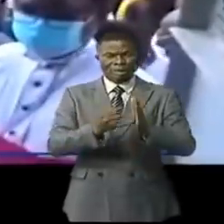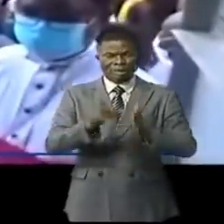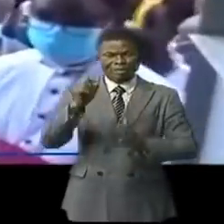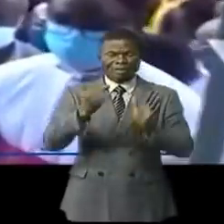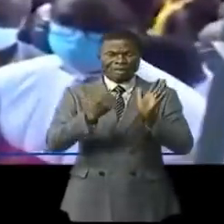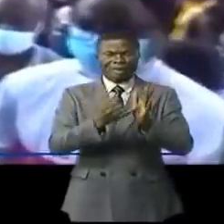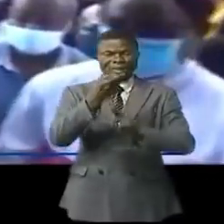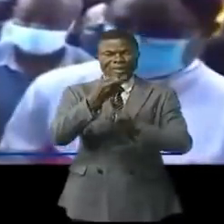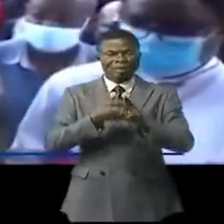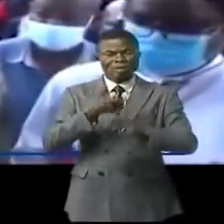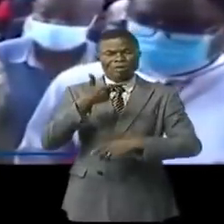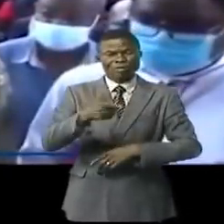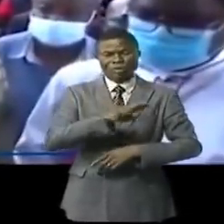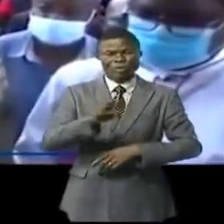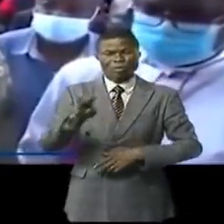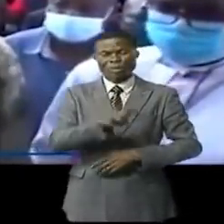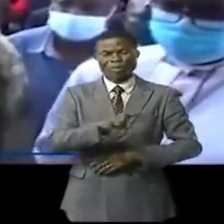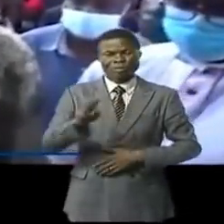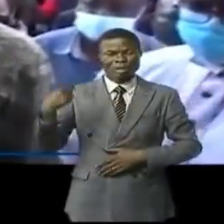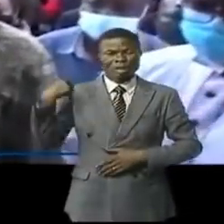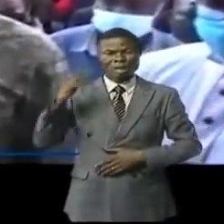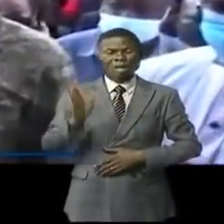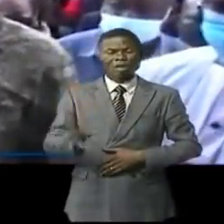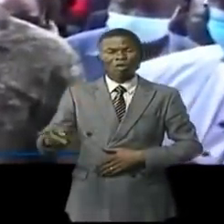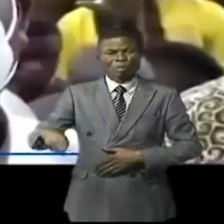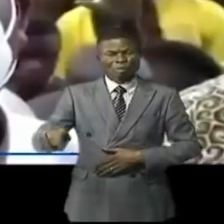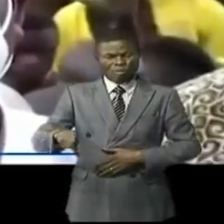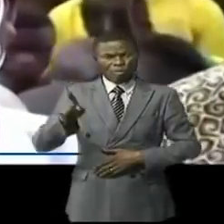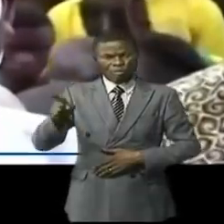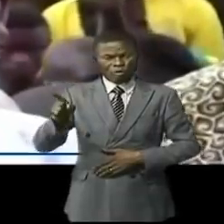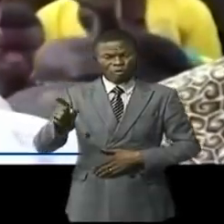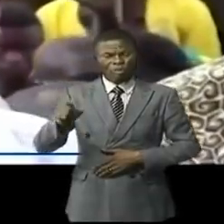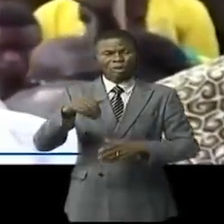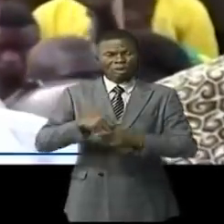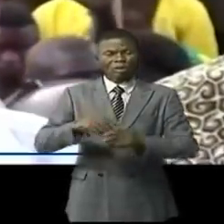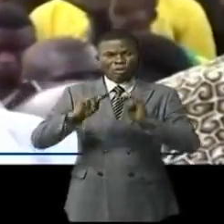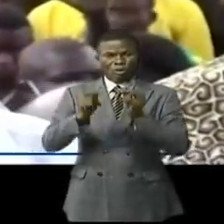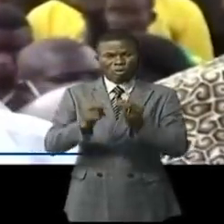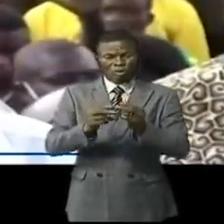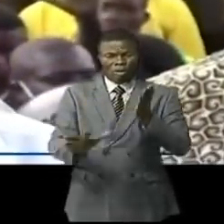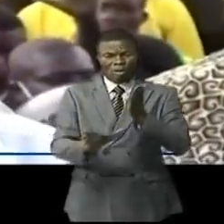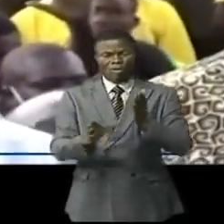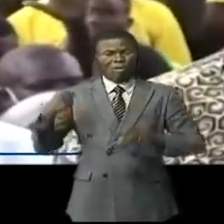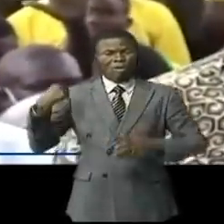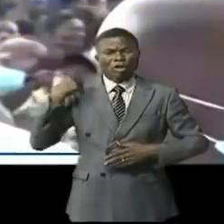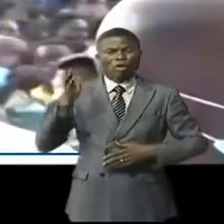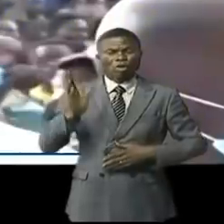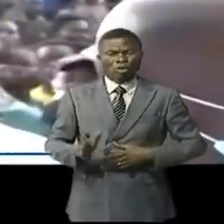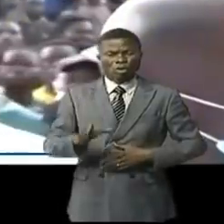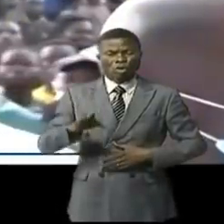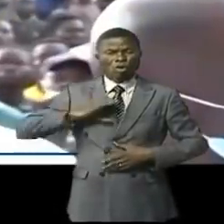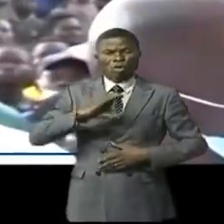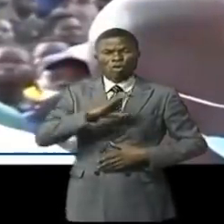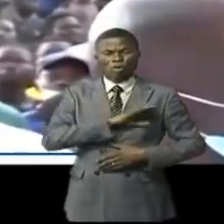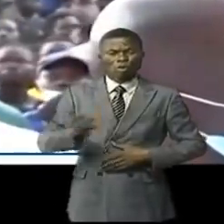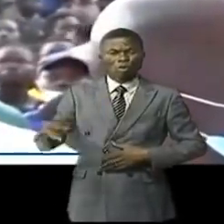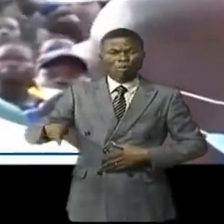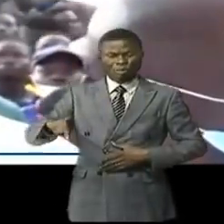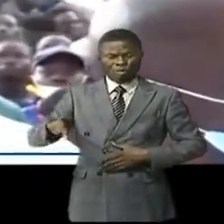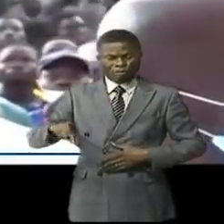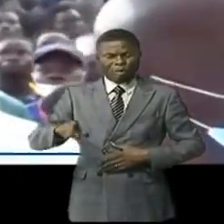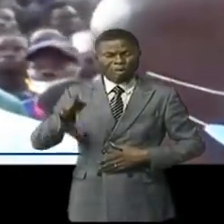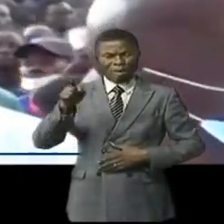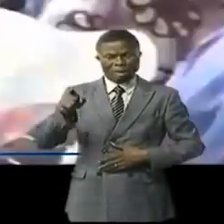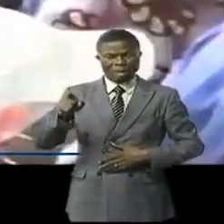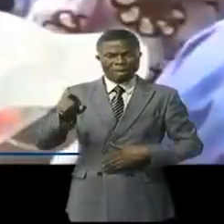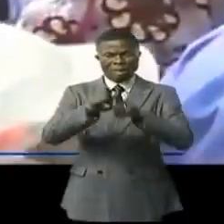26 février 2022, le gouverneur de province Jacques Ablakatwe, qui avait dans sa suite son vice-gouverneur, le commissaire provincial au développement rural